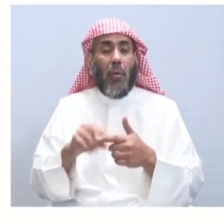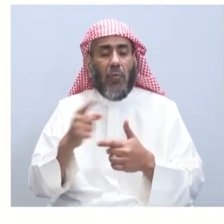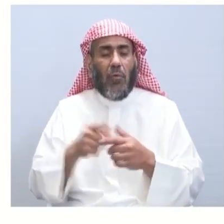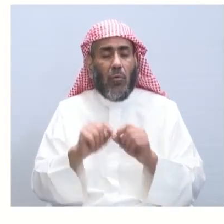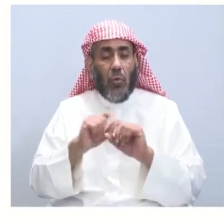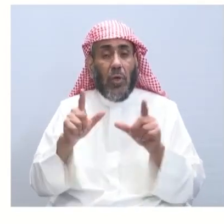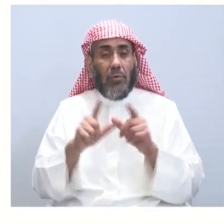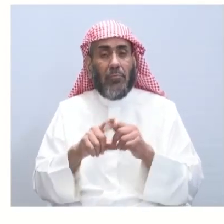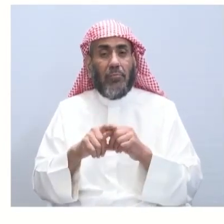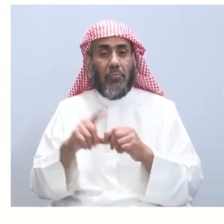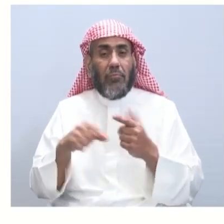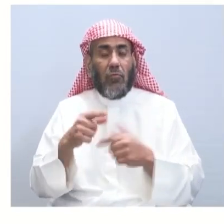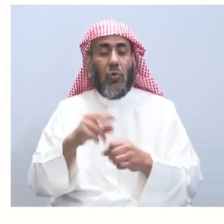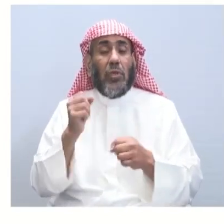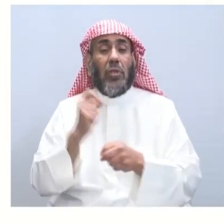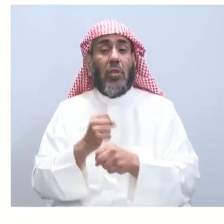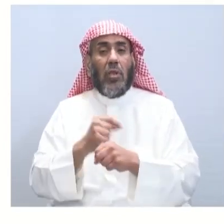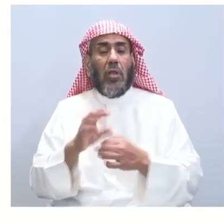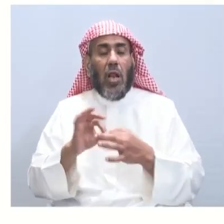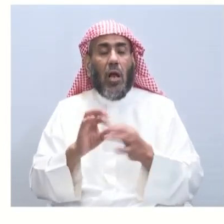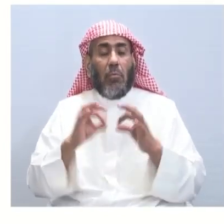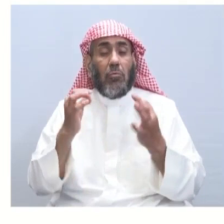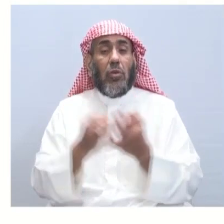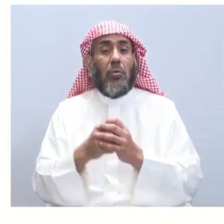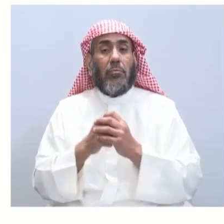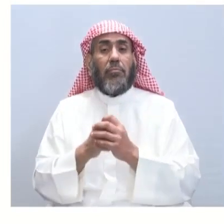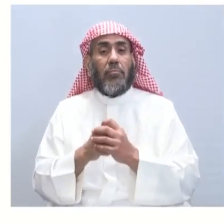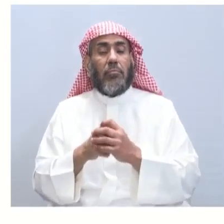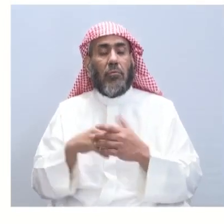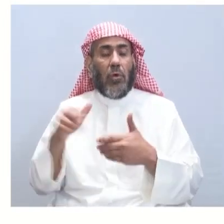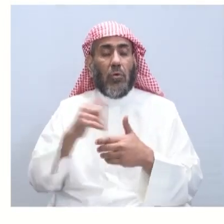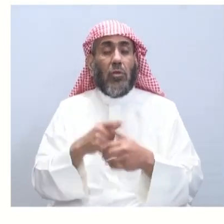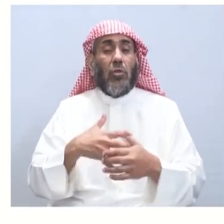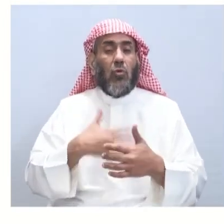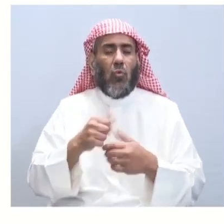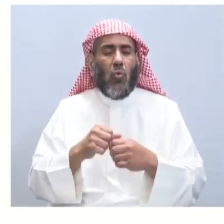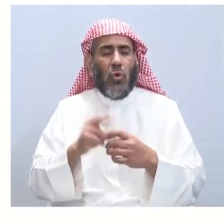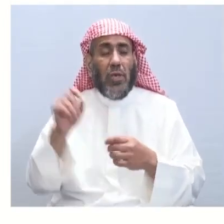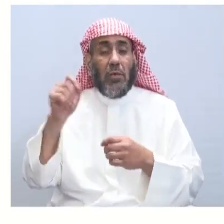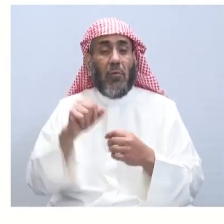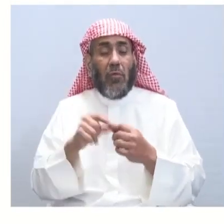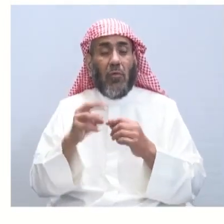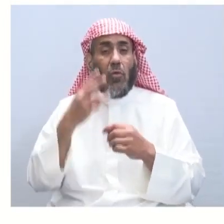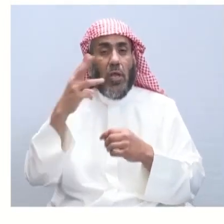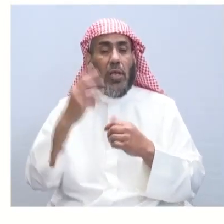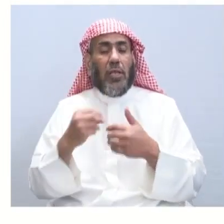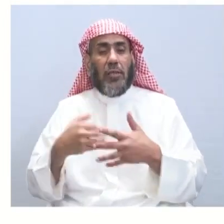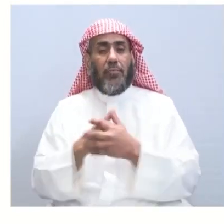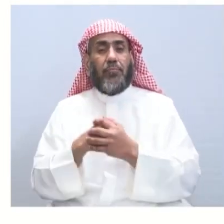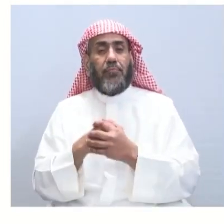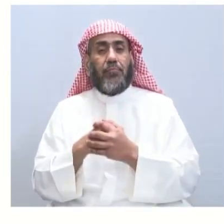يذكرها في كل يوم في حدث وهذا ايضا يتعلق بالمجتمع وهي روايه ايضا عوده الروح وان نجيب محفوظ في